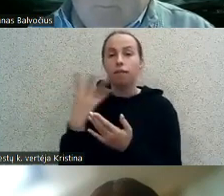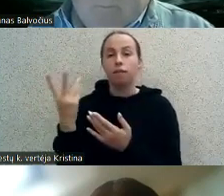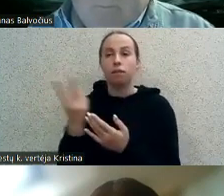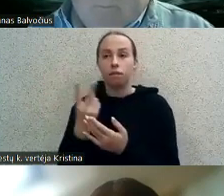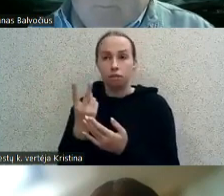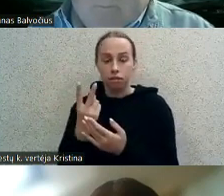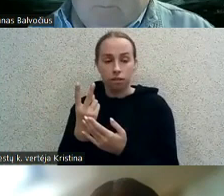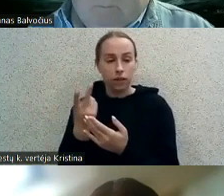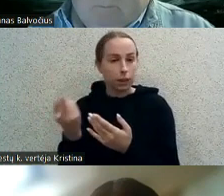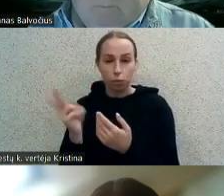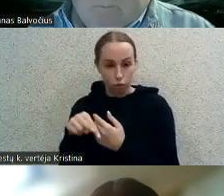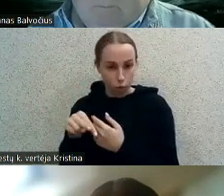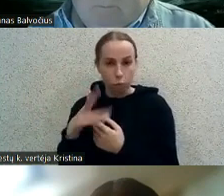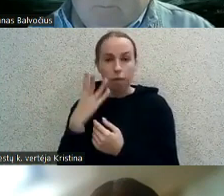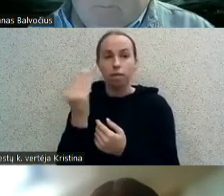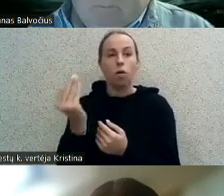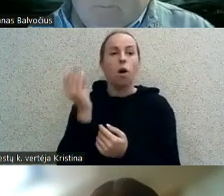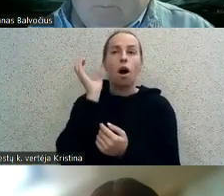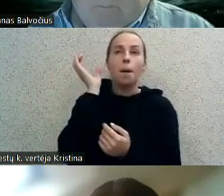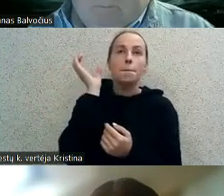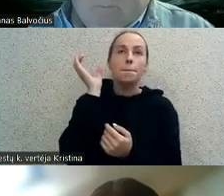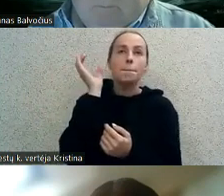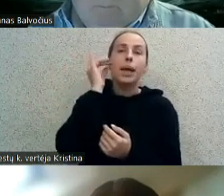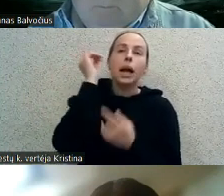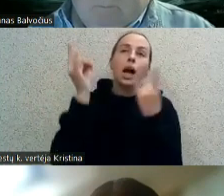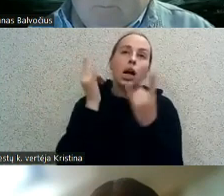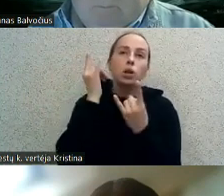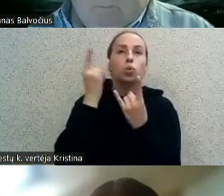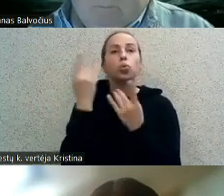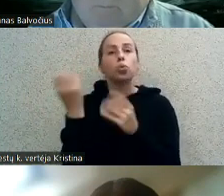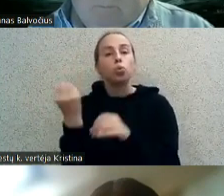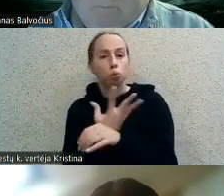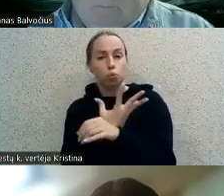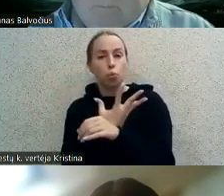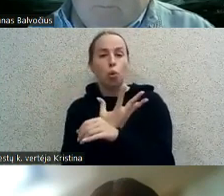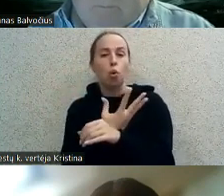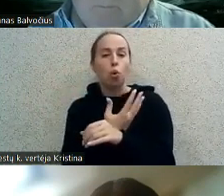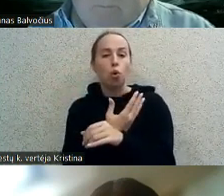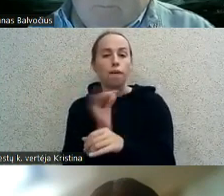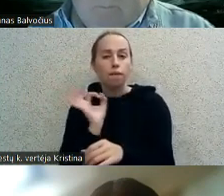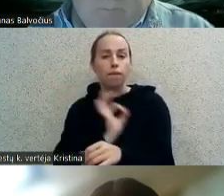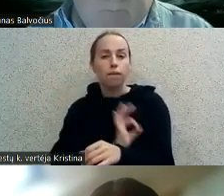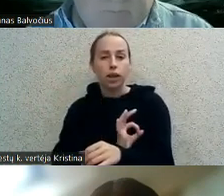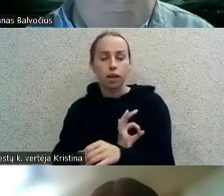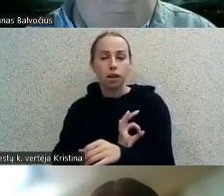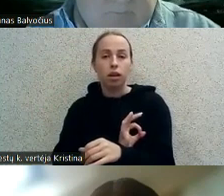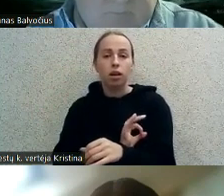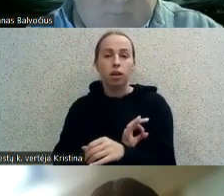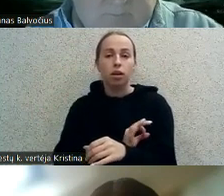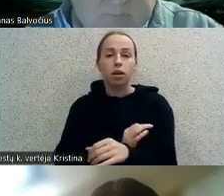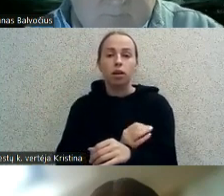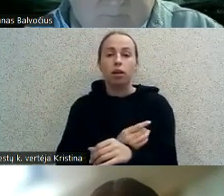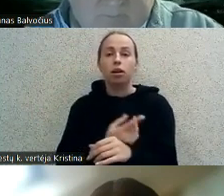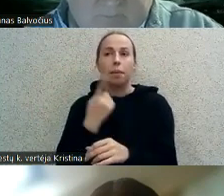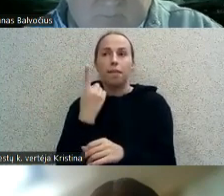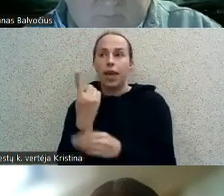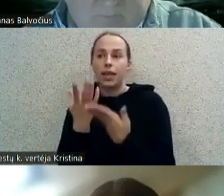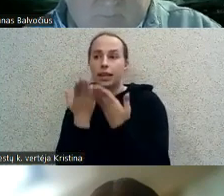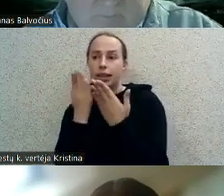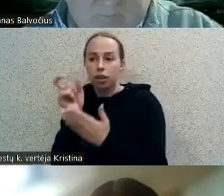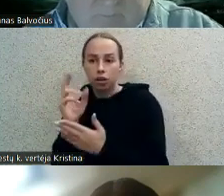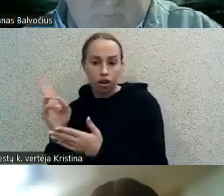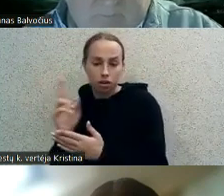išmokti įvairius garsus, kalbos garsus, ypač kai yra daugiau negu vienas skaitovas ir